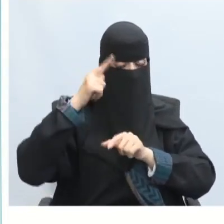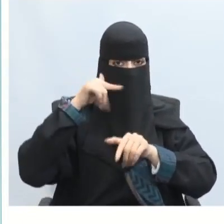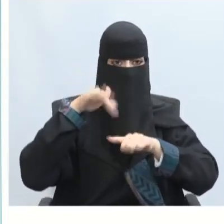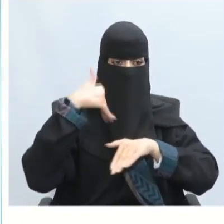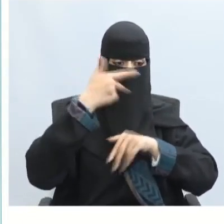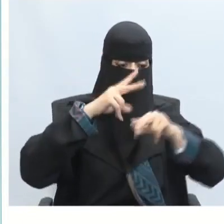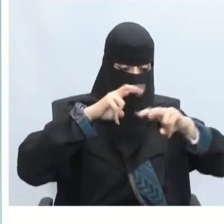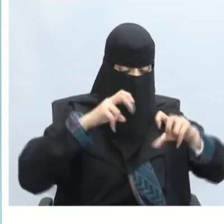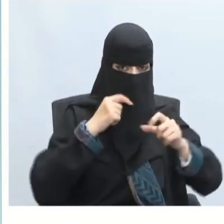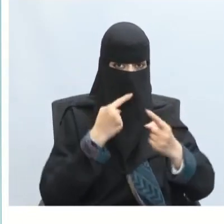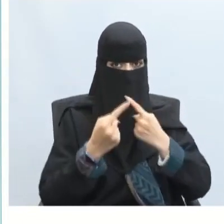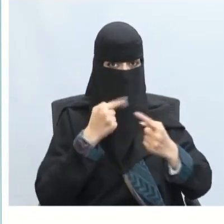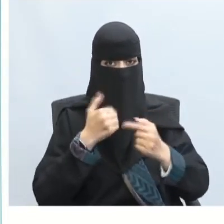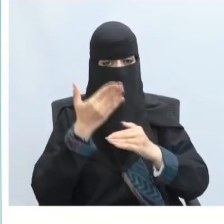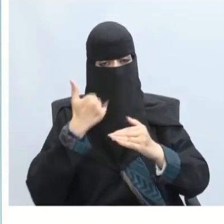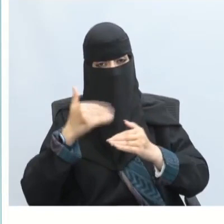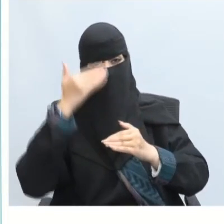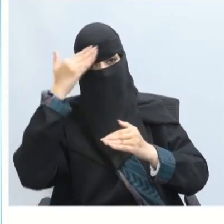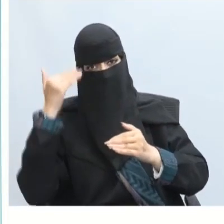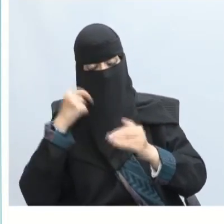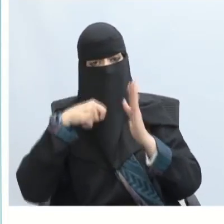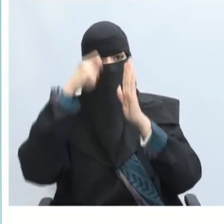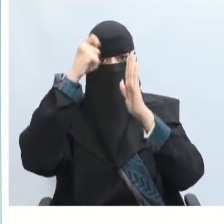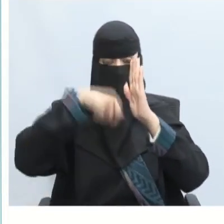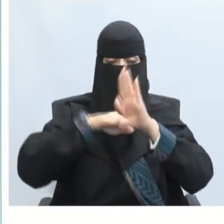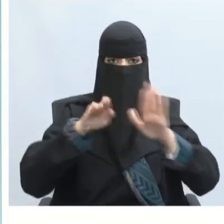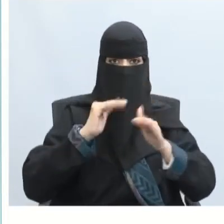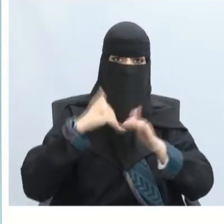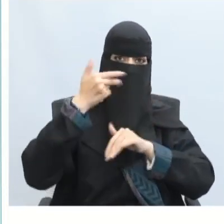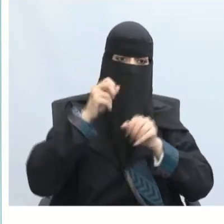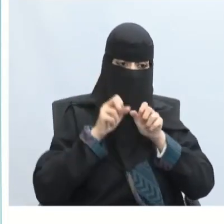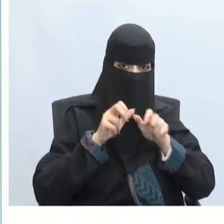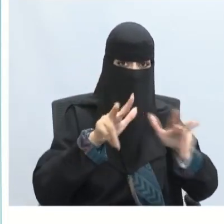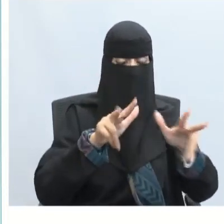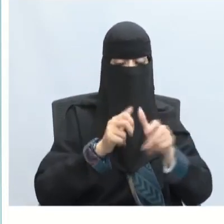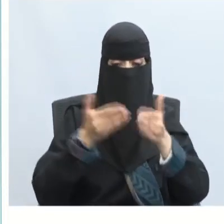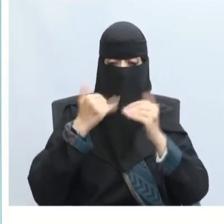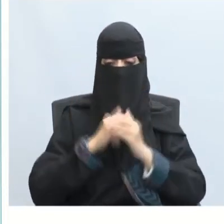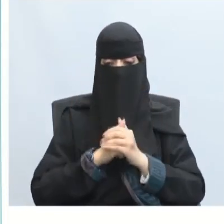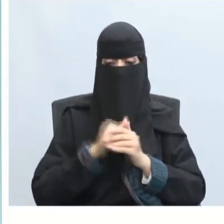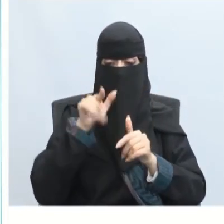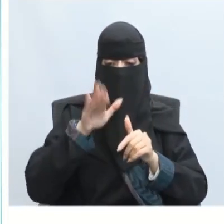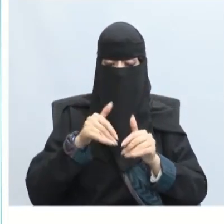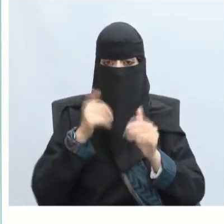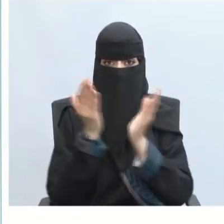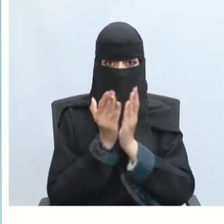دراستها ومراجعته ثم اقراره ونشره وتدرس